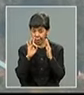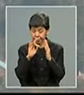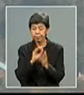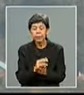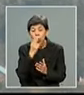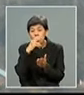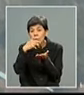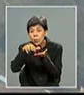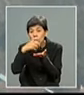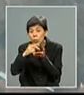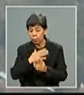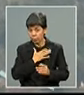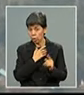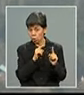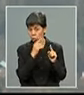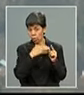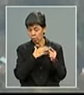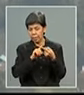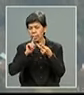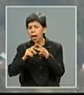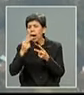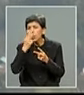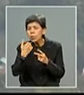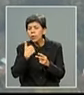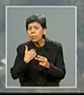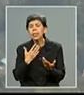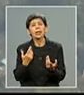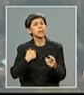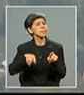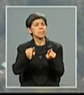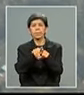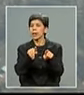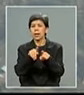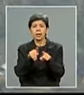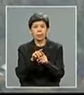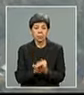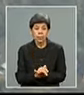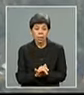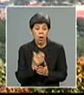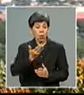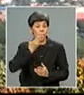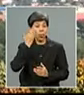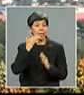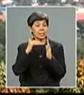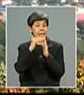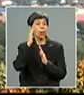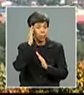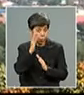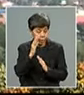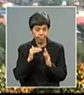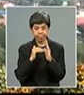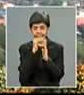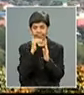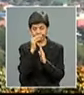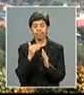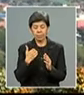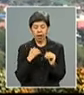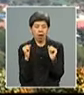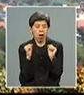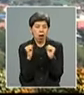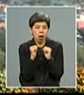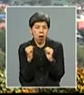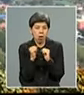ข้อมูลของแม่ฮ่องสอนไว้เป็นตัวอย่างนะครับท่านจะมีชะตากรรมเช่นเดียวกันครับสำหรับข้อมูลอากาศของภาคเหนือล่าสุดพรุ่งนี้นะครับภาคเหนือตอนบนยังมีอากาศหนาวนะครับ